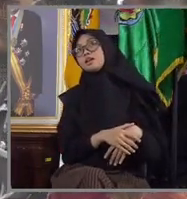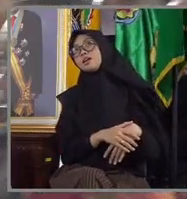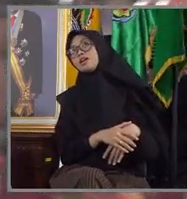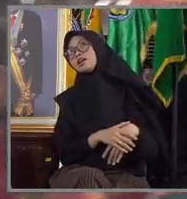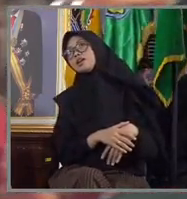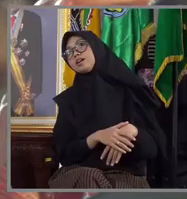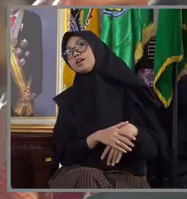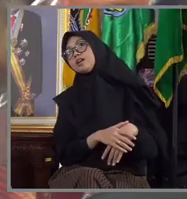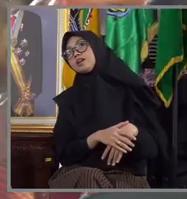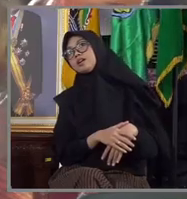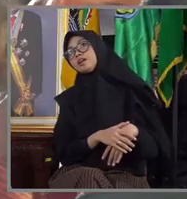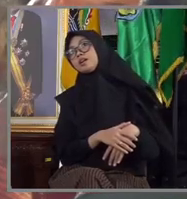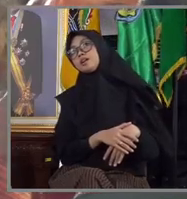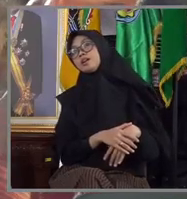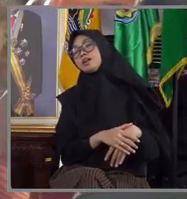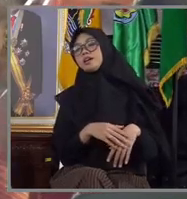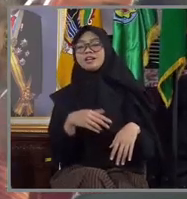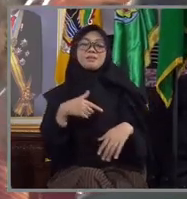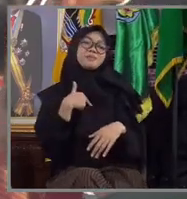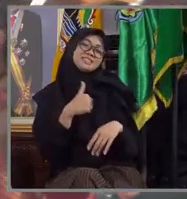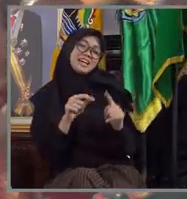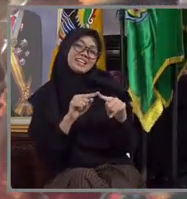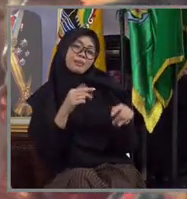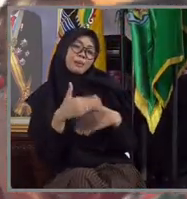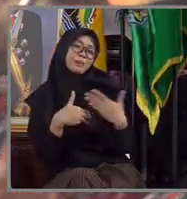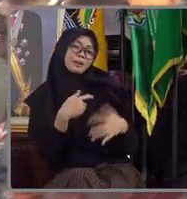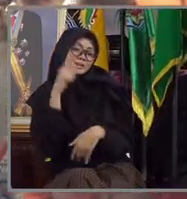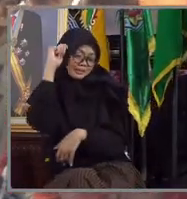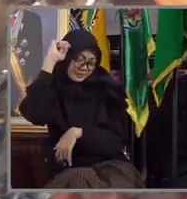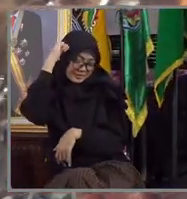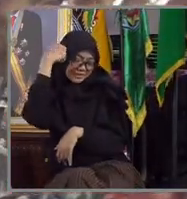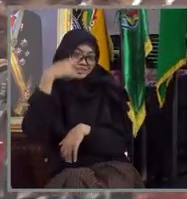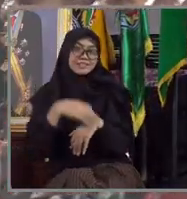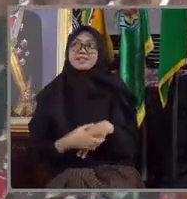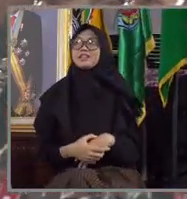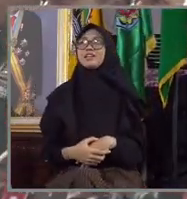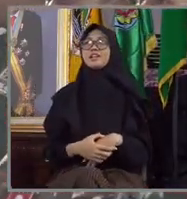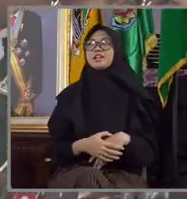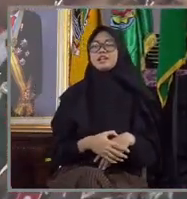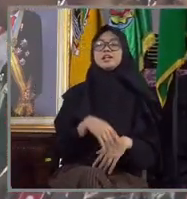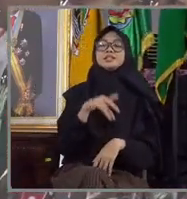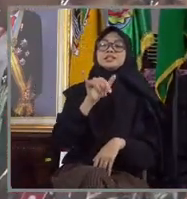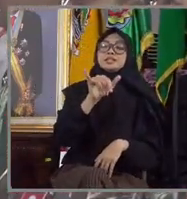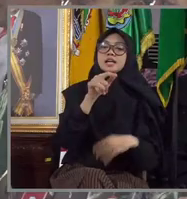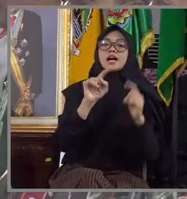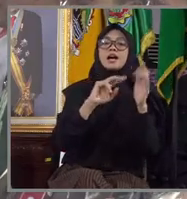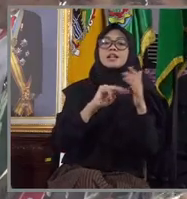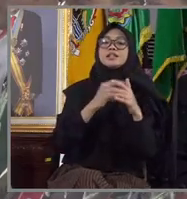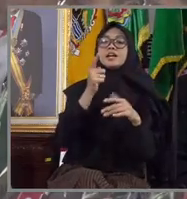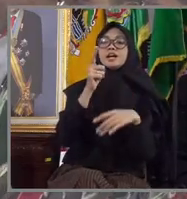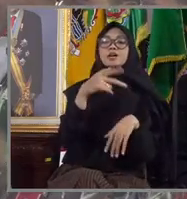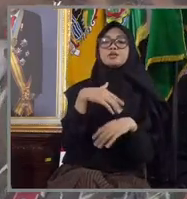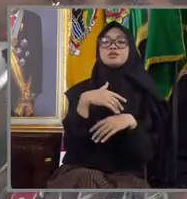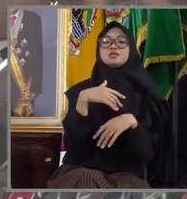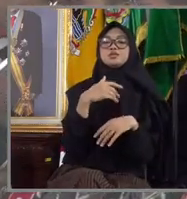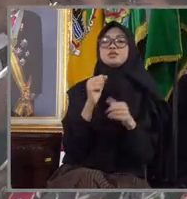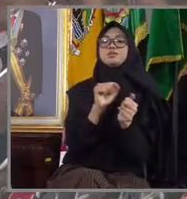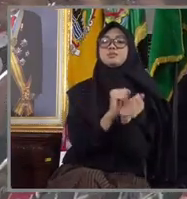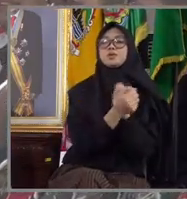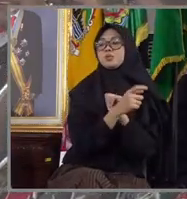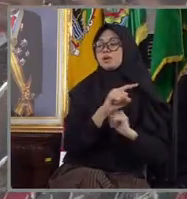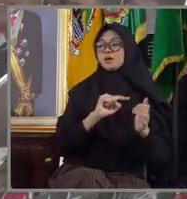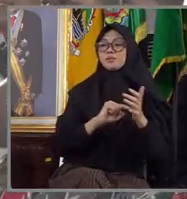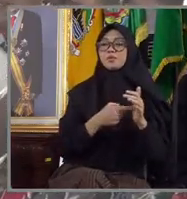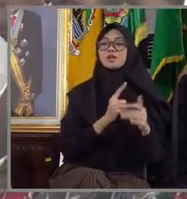tapi prosesnya itu yang sulit bahaya nggak ya sekarang kan semua harus berubah dari dirimu sendiri kamu aja berubah enggak